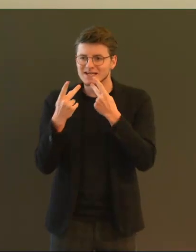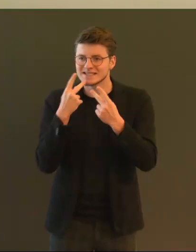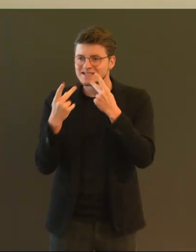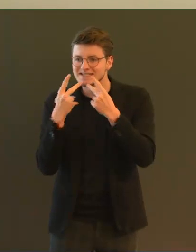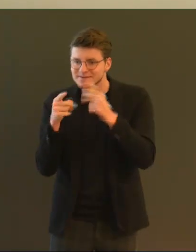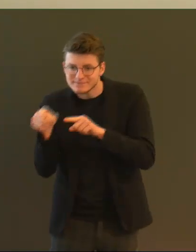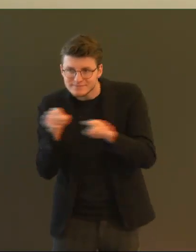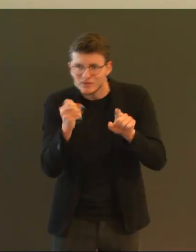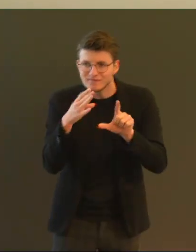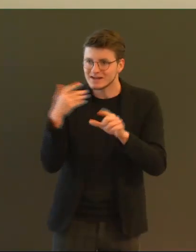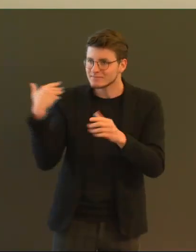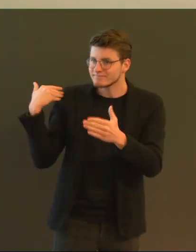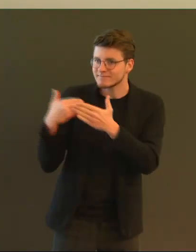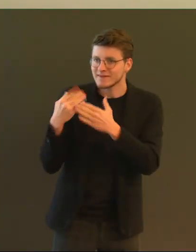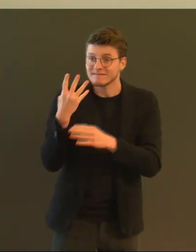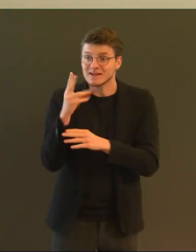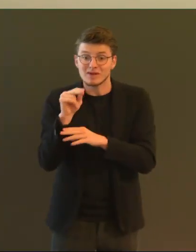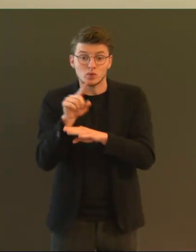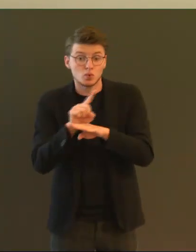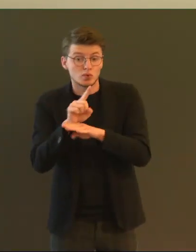uur werden er